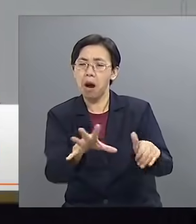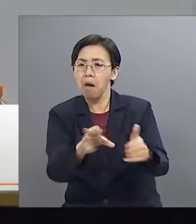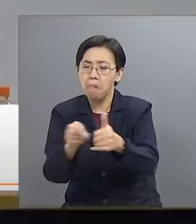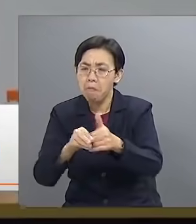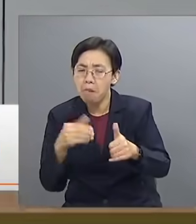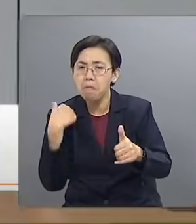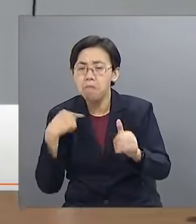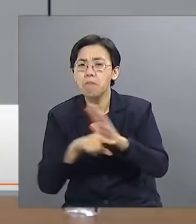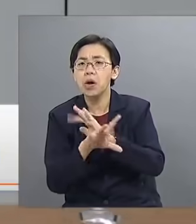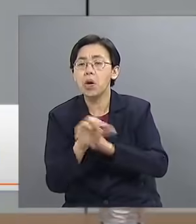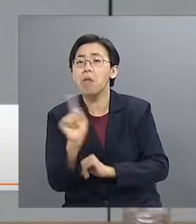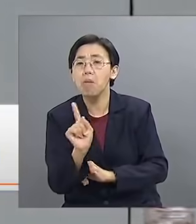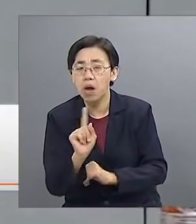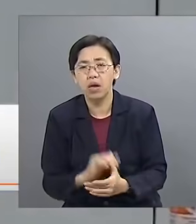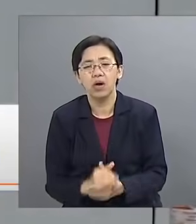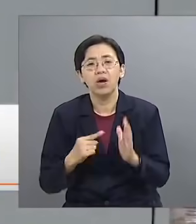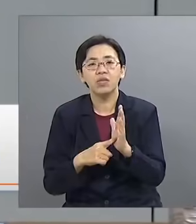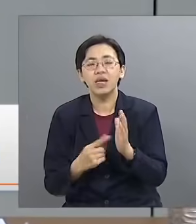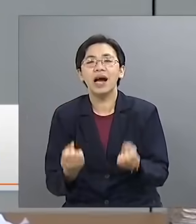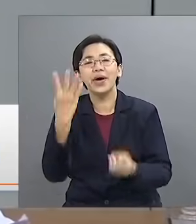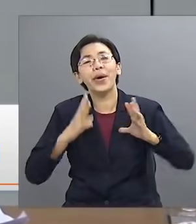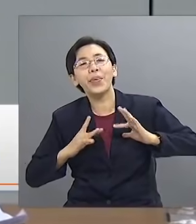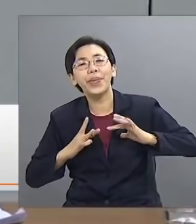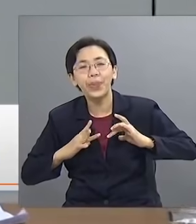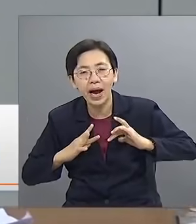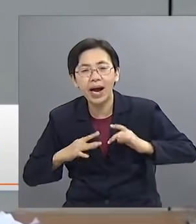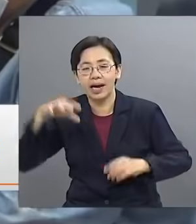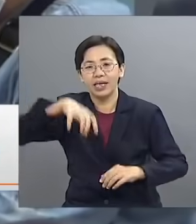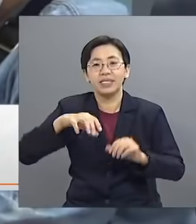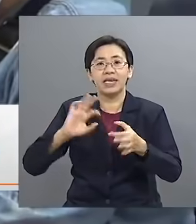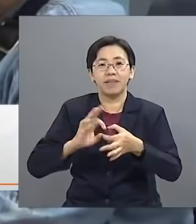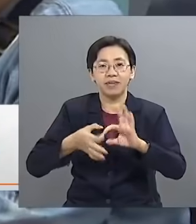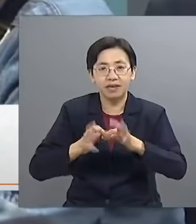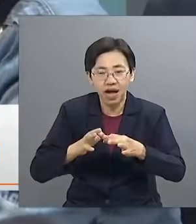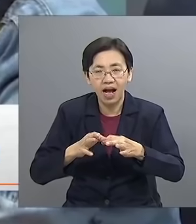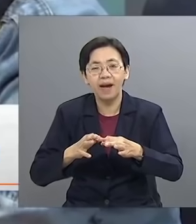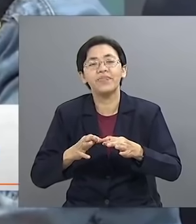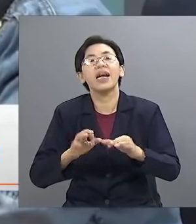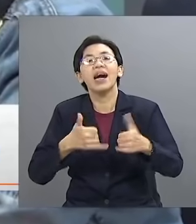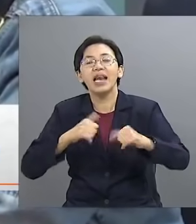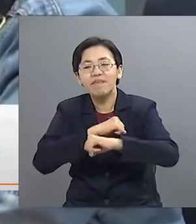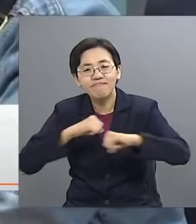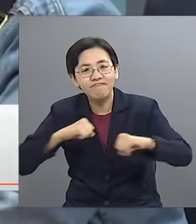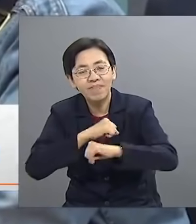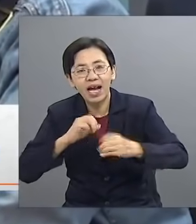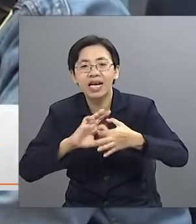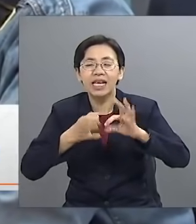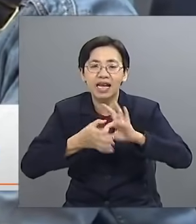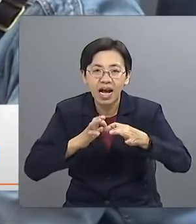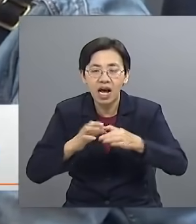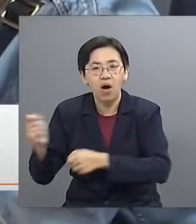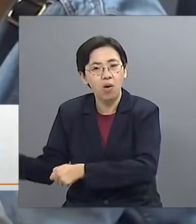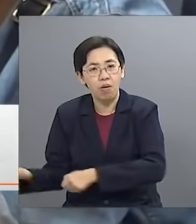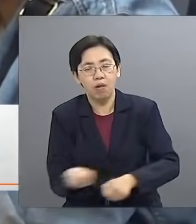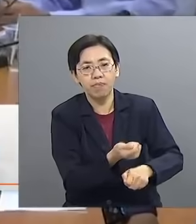ช่นสวนสาธารณะสนามกีฬาลานกีฬาลานกิจกรรมทุกประเภทสนามกอล์ฟสนามฝึก